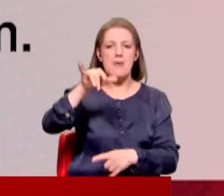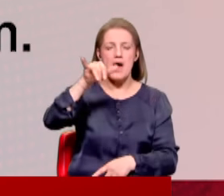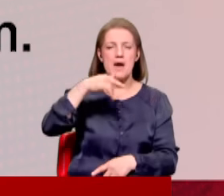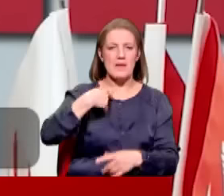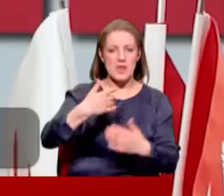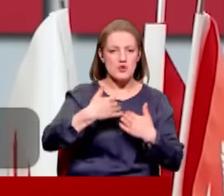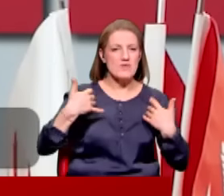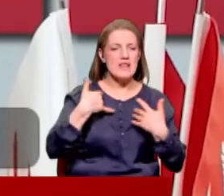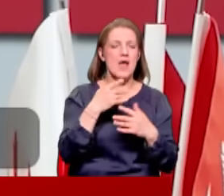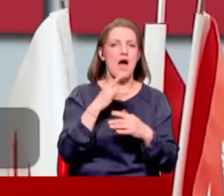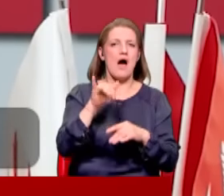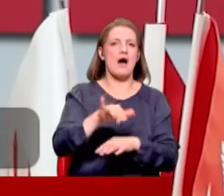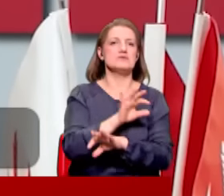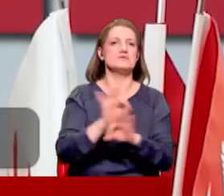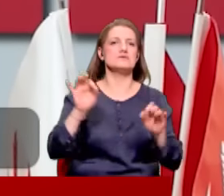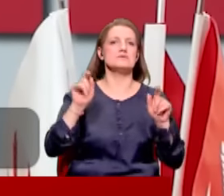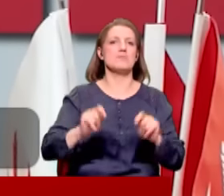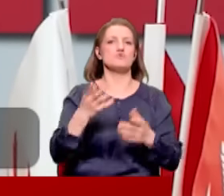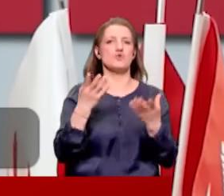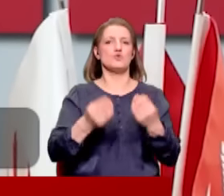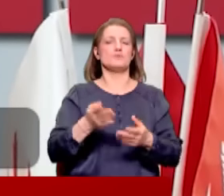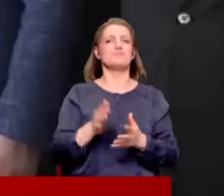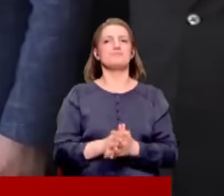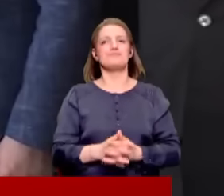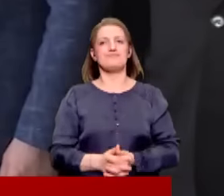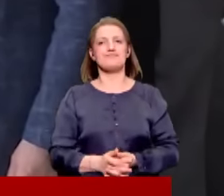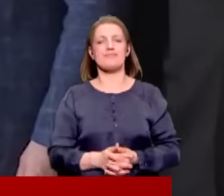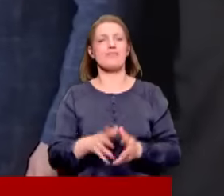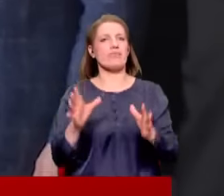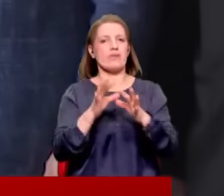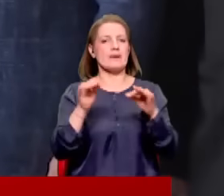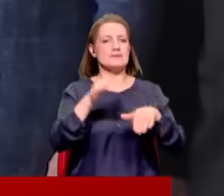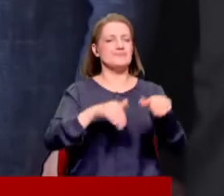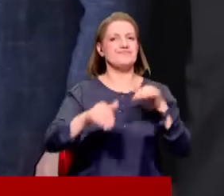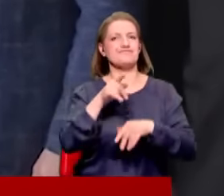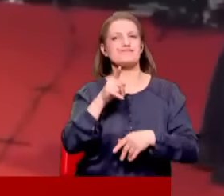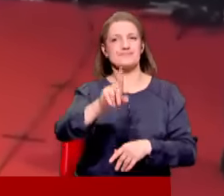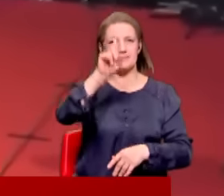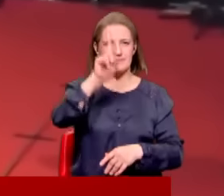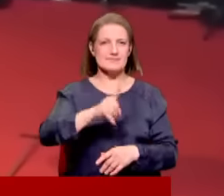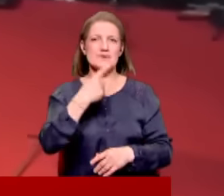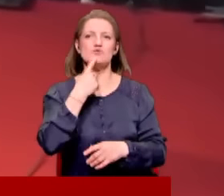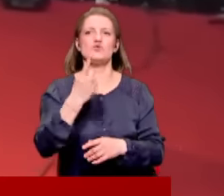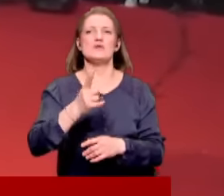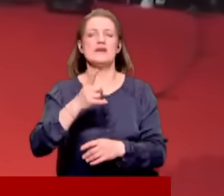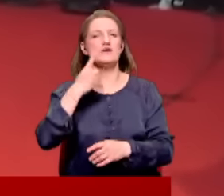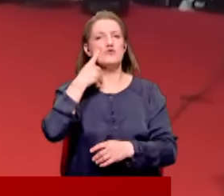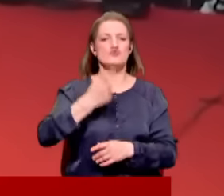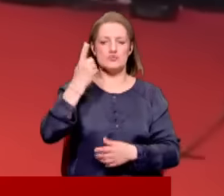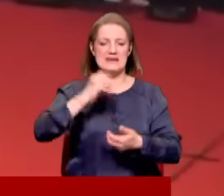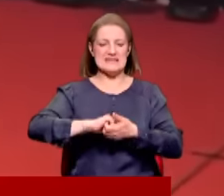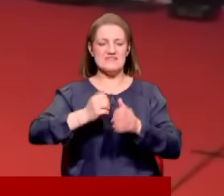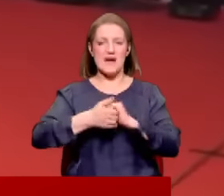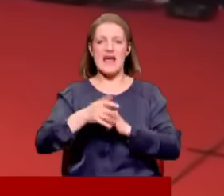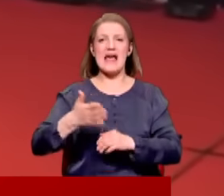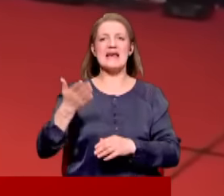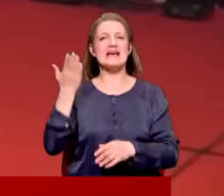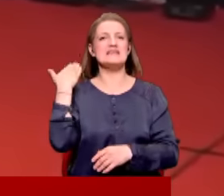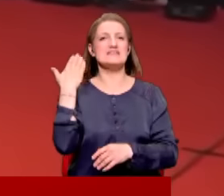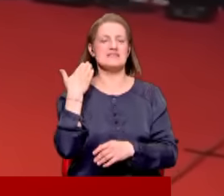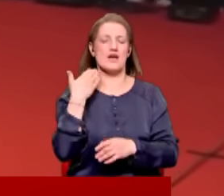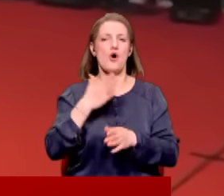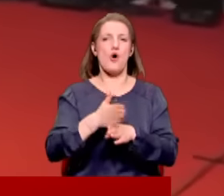yapmış olurum. Türkiye'nin erken seçim mecburiyeti vardır. Erken seçim çağrısını ilk kez dile getiren Cumhur İttifakı eski ortağı